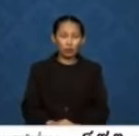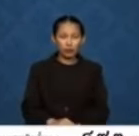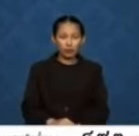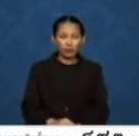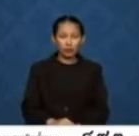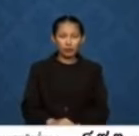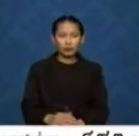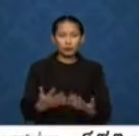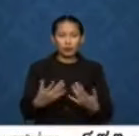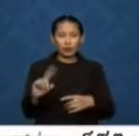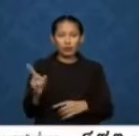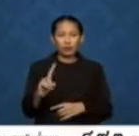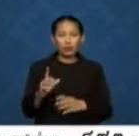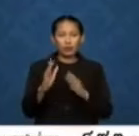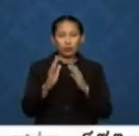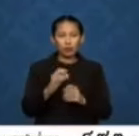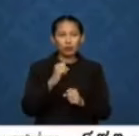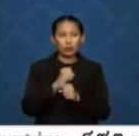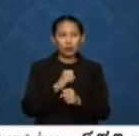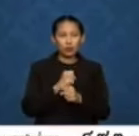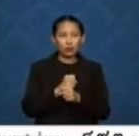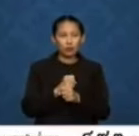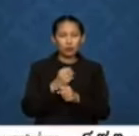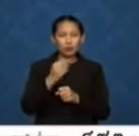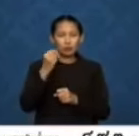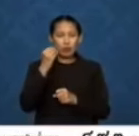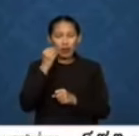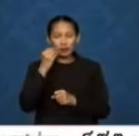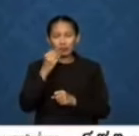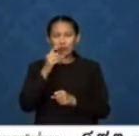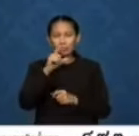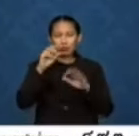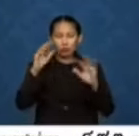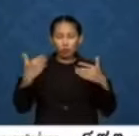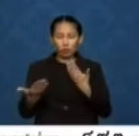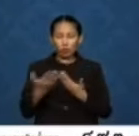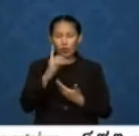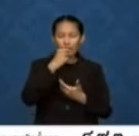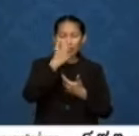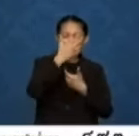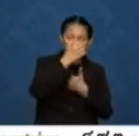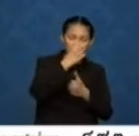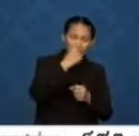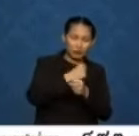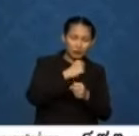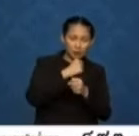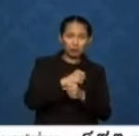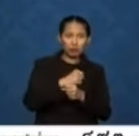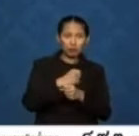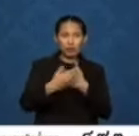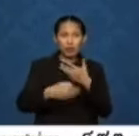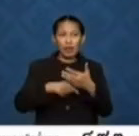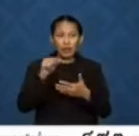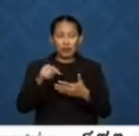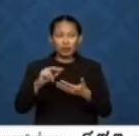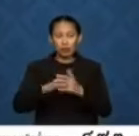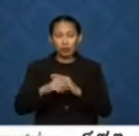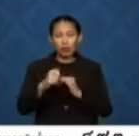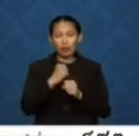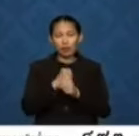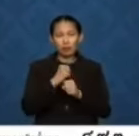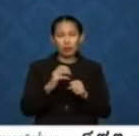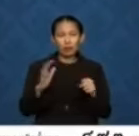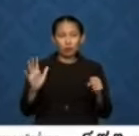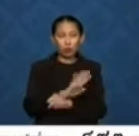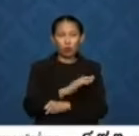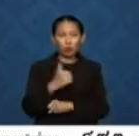ดังนั้นค่ะเพื่อให้ผู้ประกอบการบ้านนกแอ่นหรือผู้ที่มีความสนใจที่จะหันมาประกอบธุรกิจนี้ค่ะสามารถดำเนินกิจการได้อย่างเต็